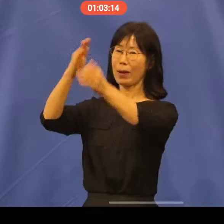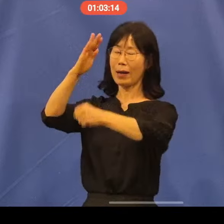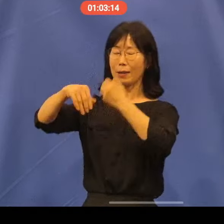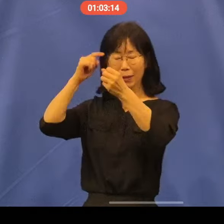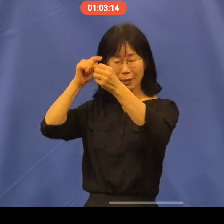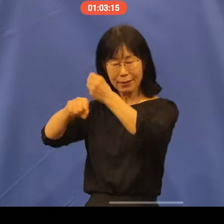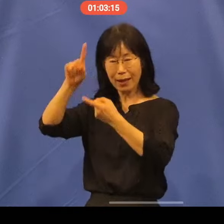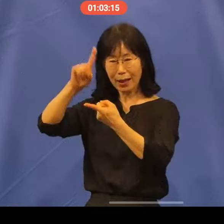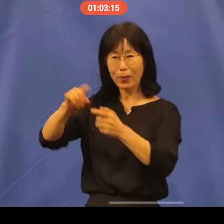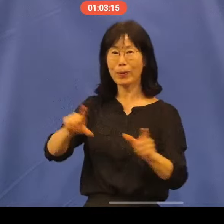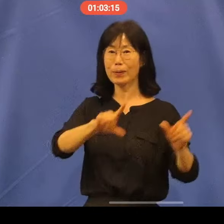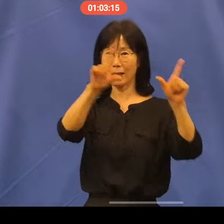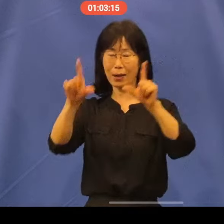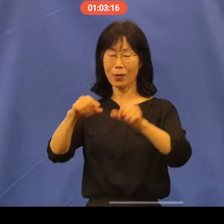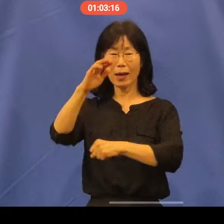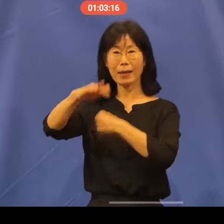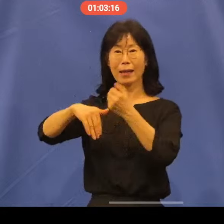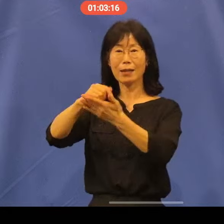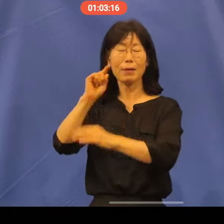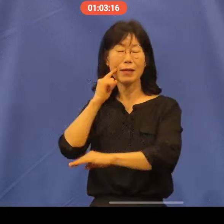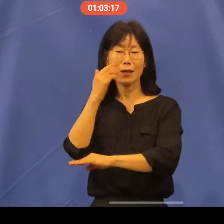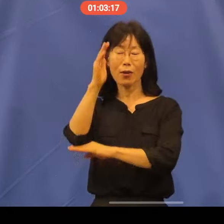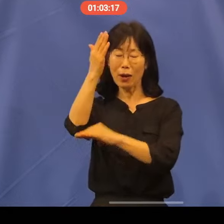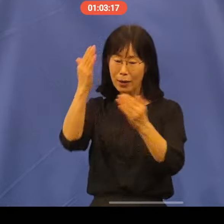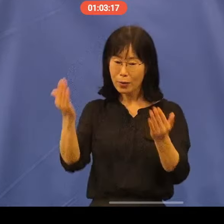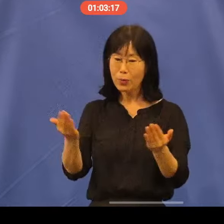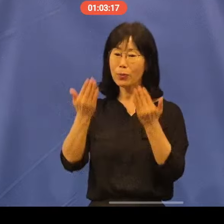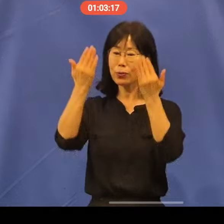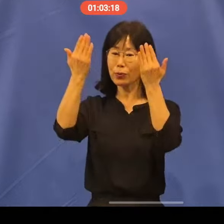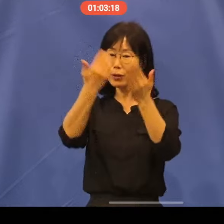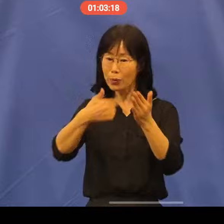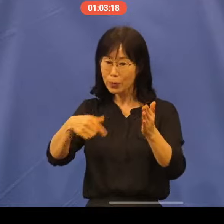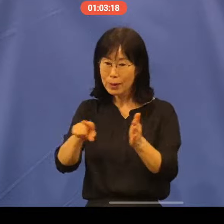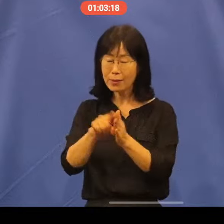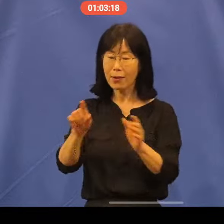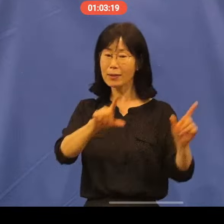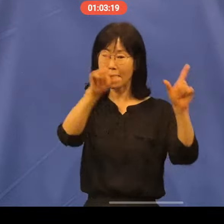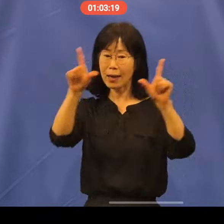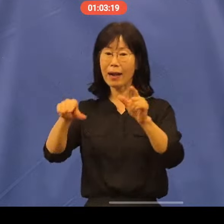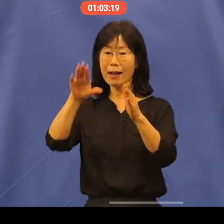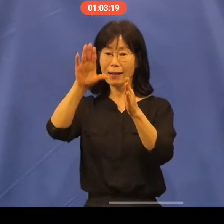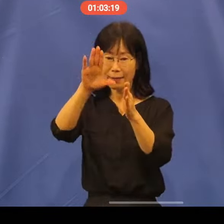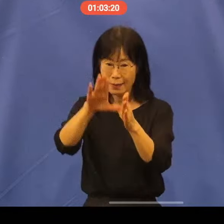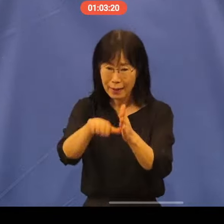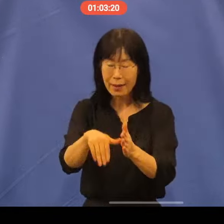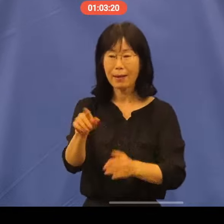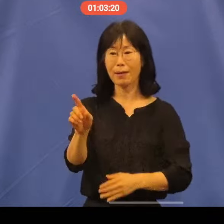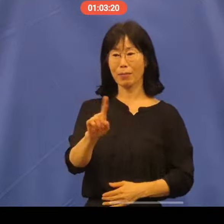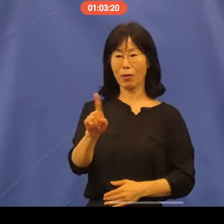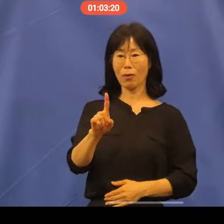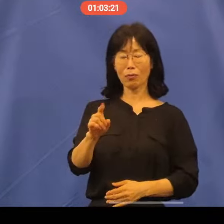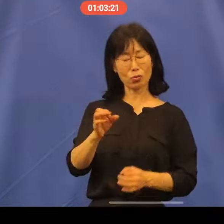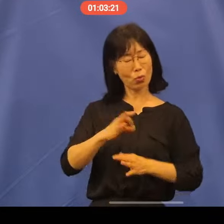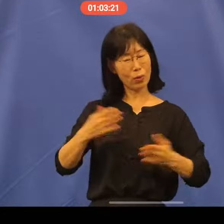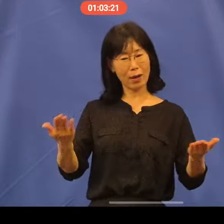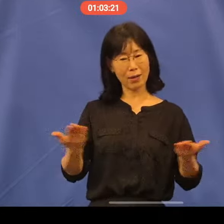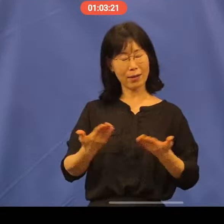찾고 그분의 영광을 추구하는 일에 몰두하면 여러분, 여기에서 놀라운 일들이 일어나는